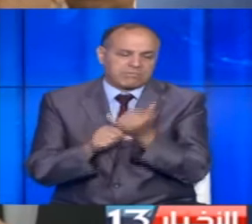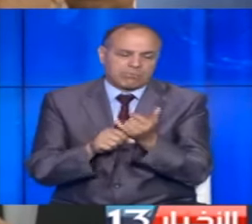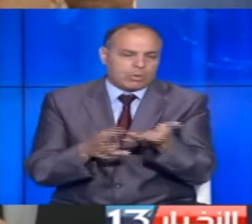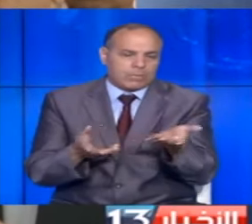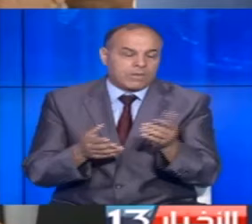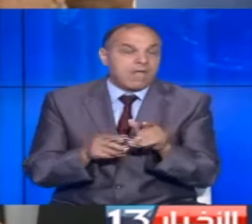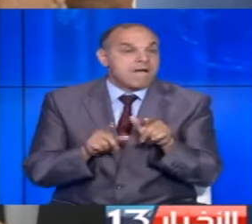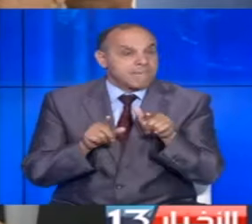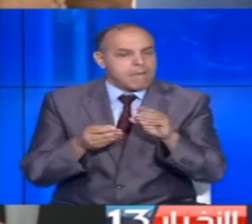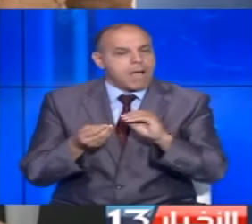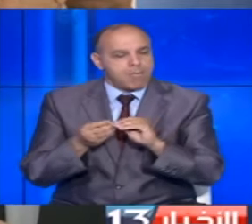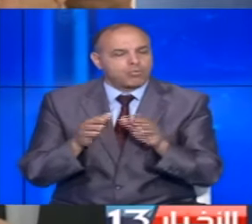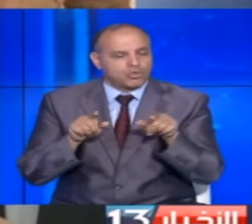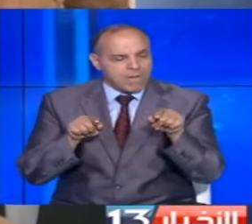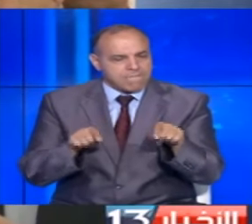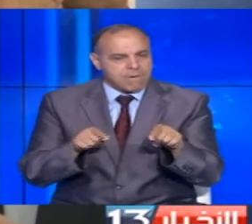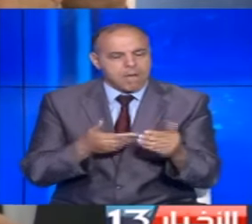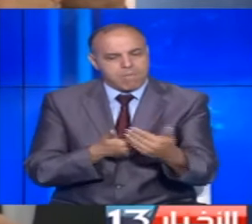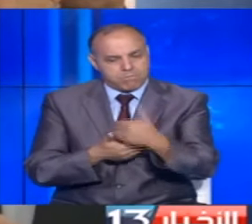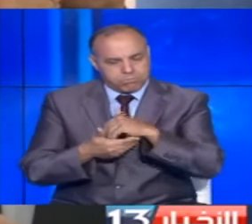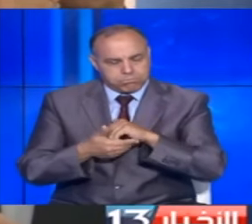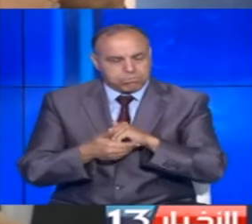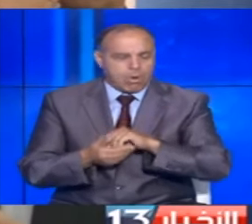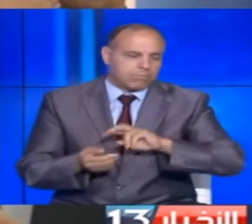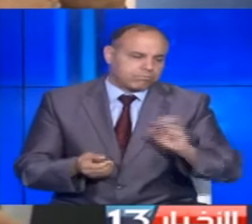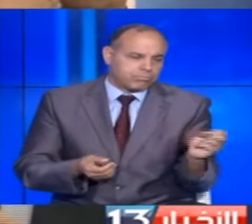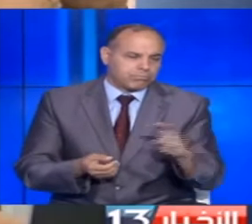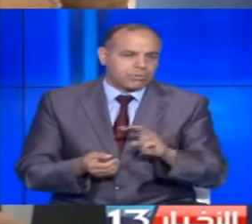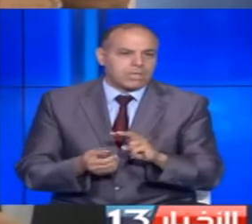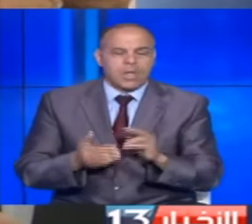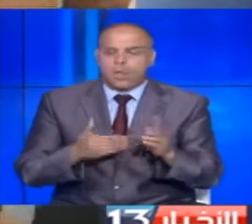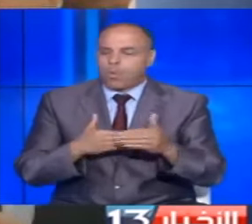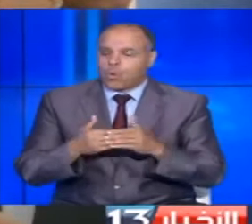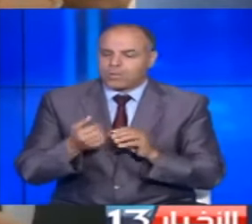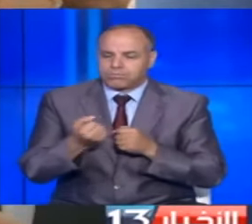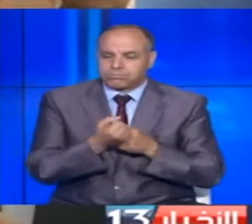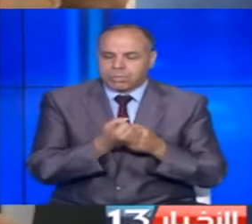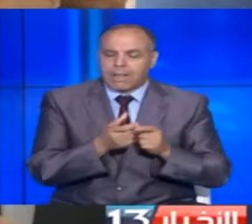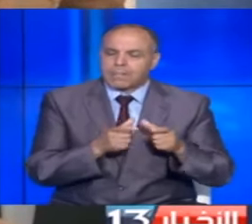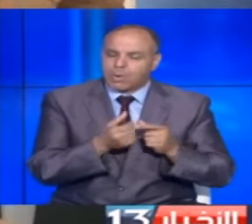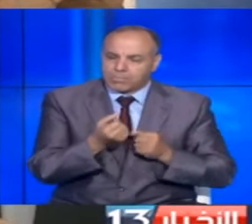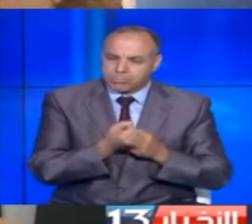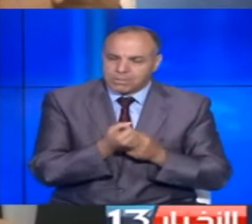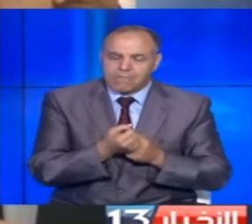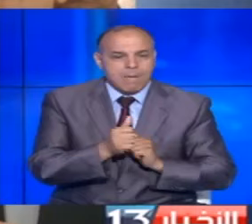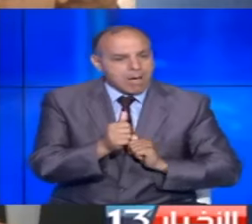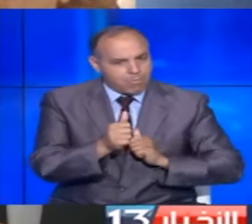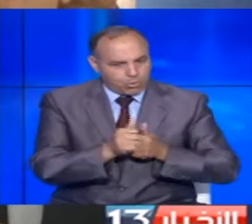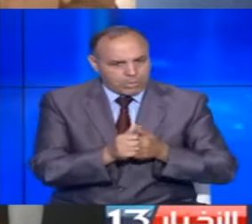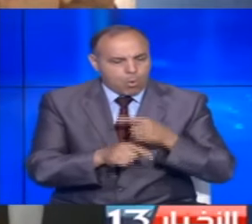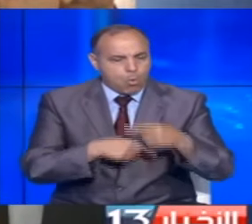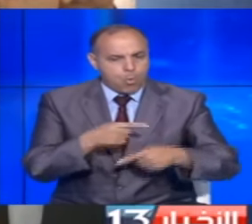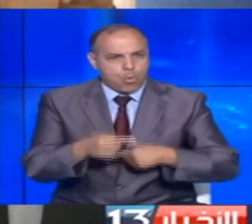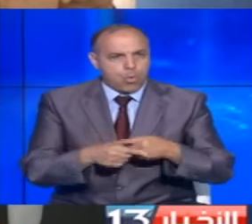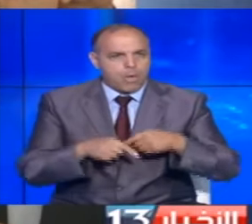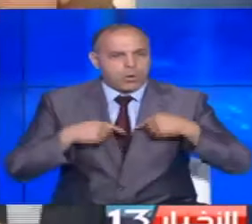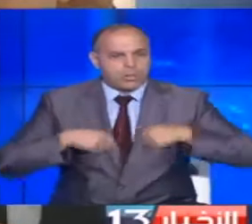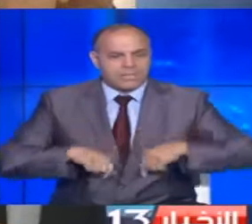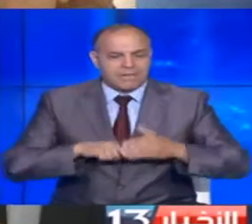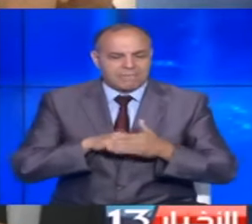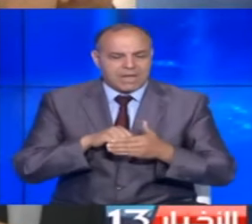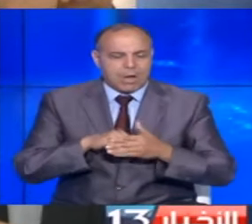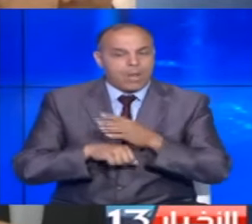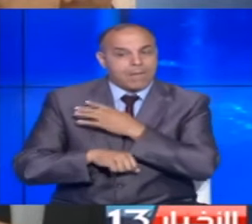اشكاليات في التجميع واشكاليه في النقل سكرنا كل امكانيه الدوله هناك متابع لي يوميه مع السيد وزير الفلاحه ومع